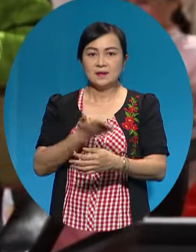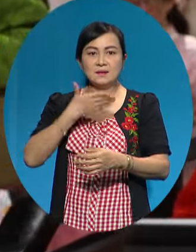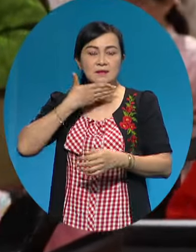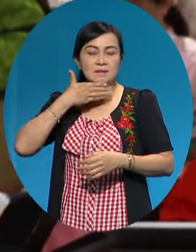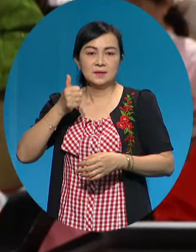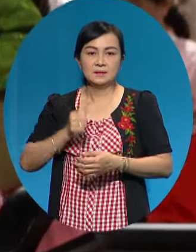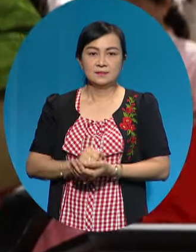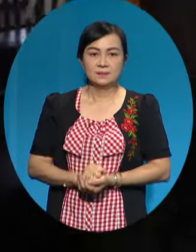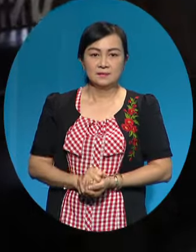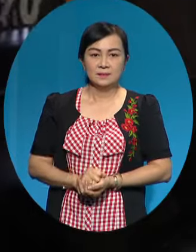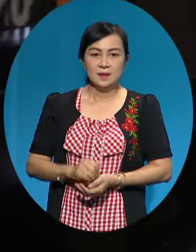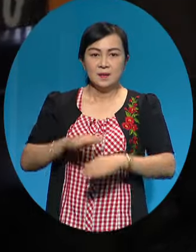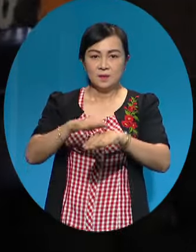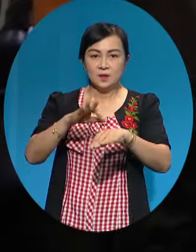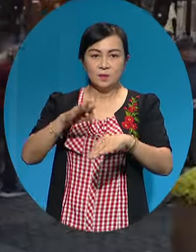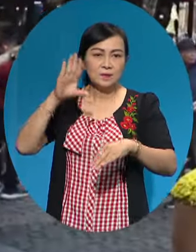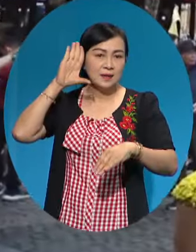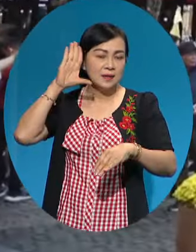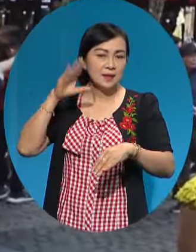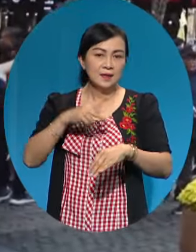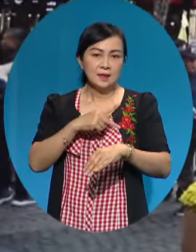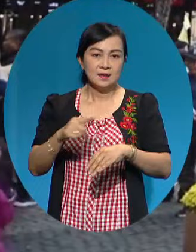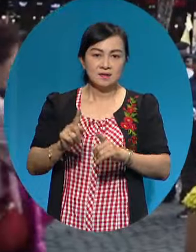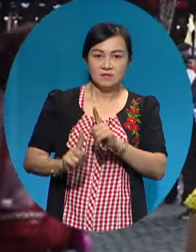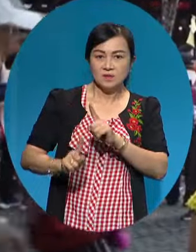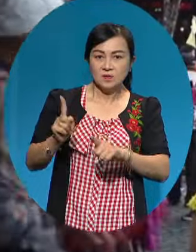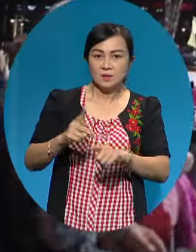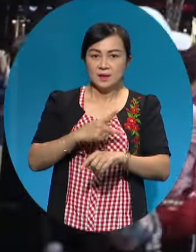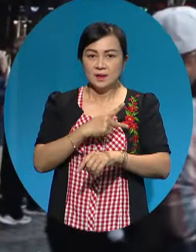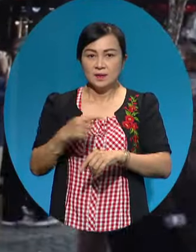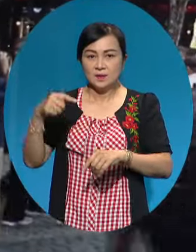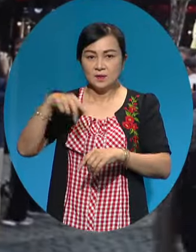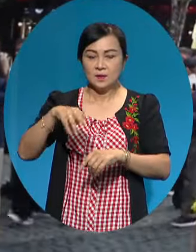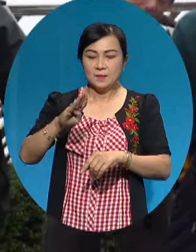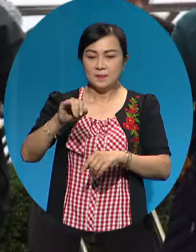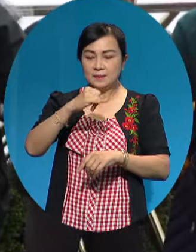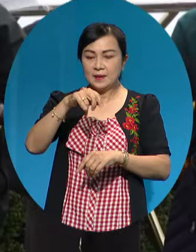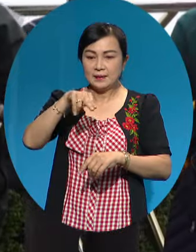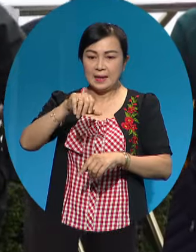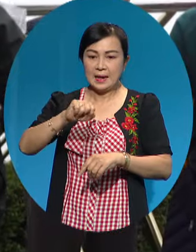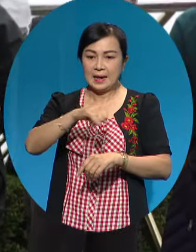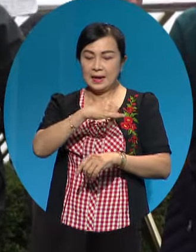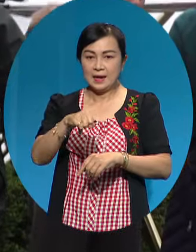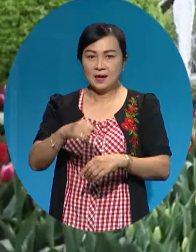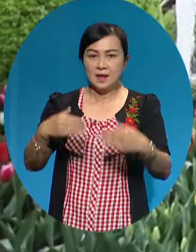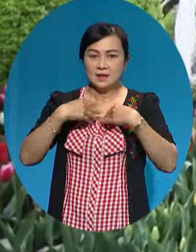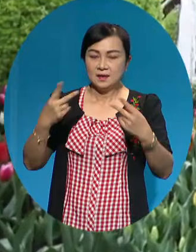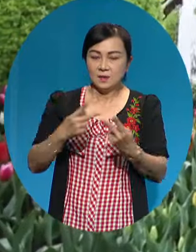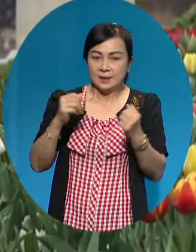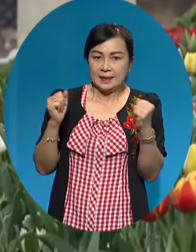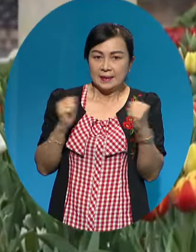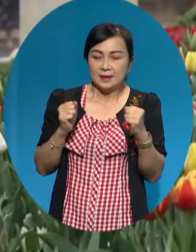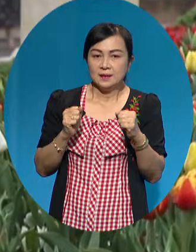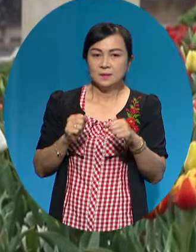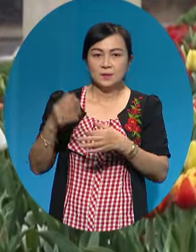sắc. Tại miền Trung, Đà Nẵng ghi nhận lượng khách vượt trội. Nhiều du khách tìm đến đỉnh Pà Nà để ngoài thưởng thức không khí lạnh đặc trưng